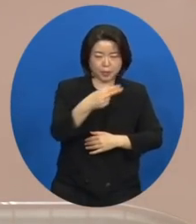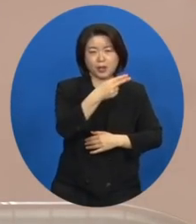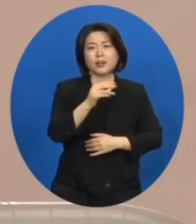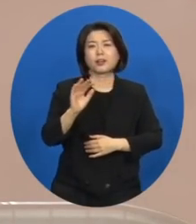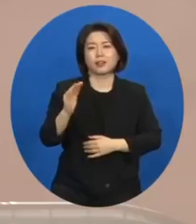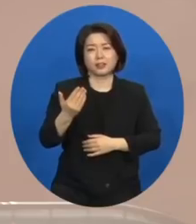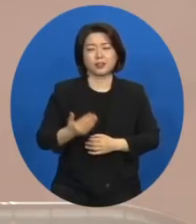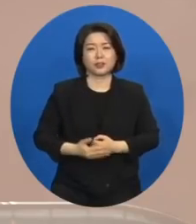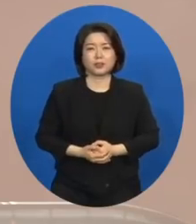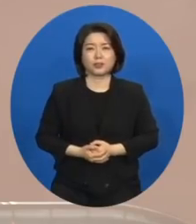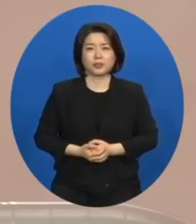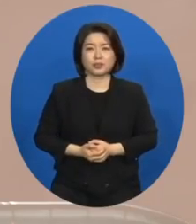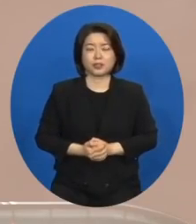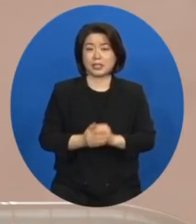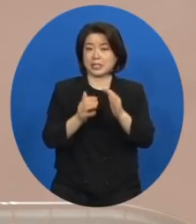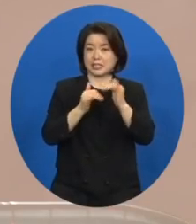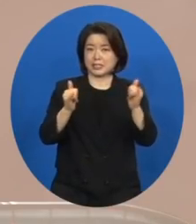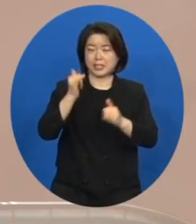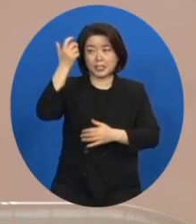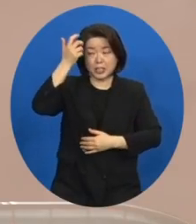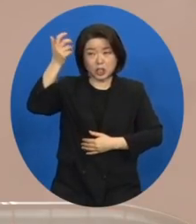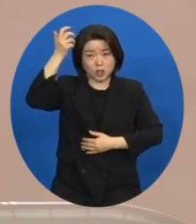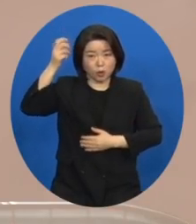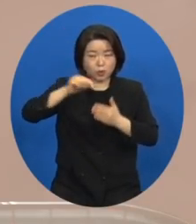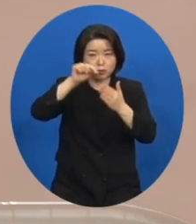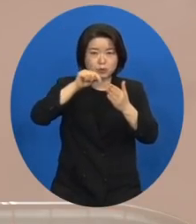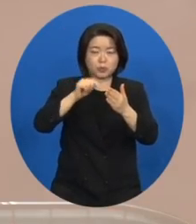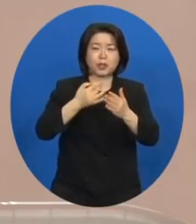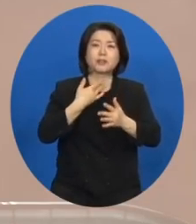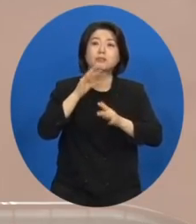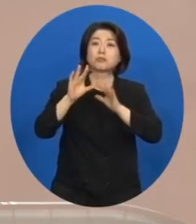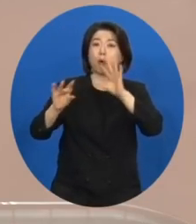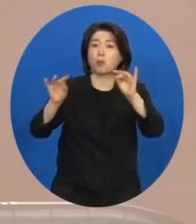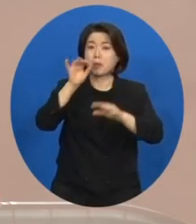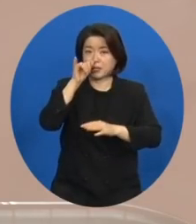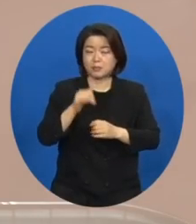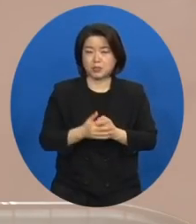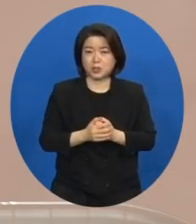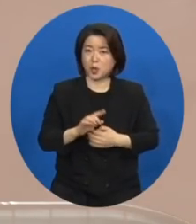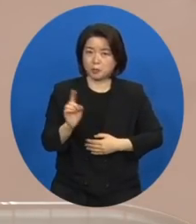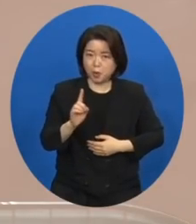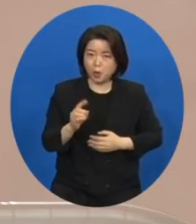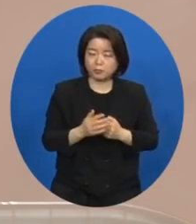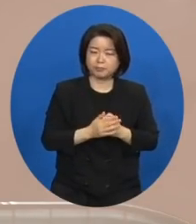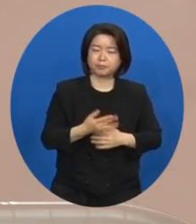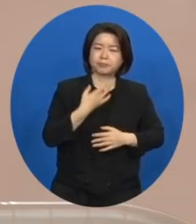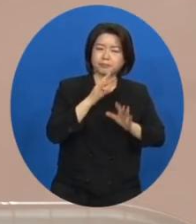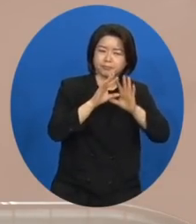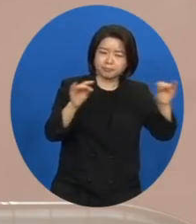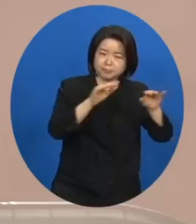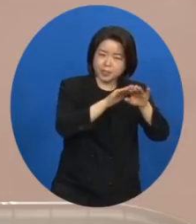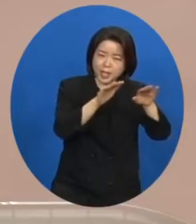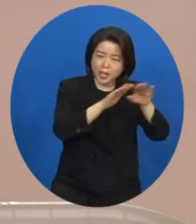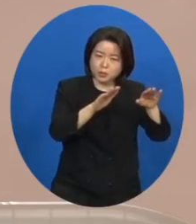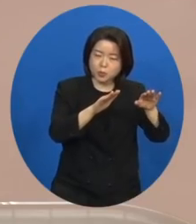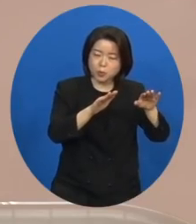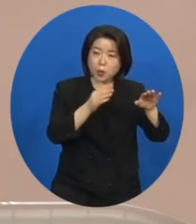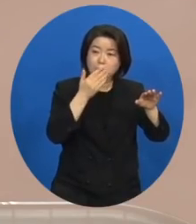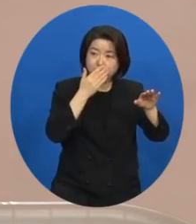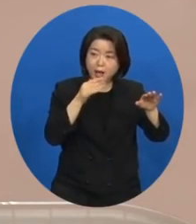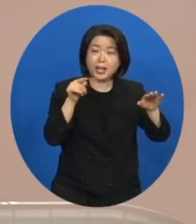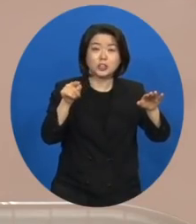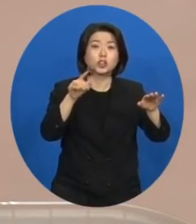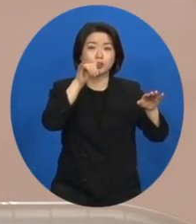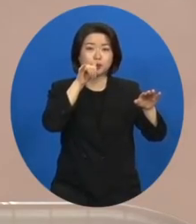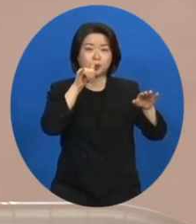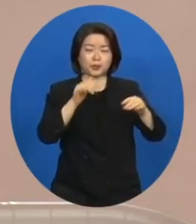겁니다 인간의 영혼에 는 목마름이 있습니다 목마름 있다는 것은 그래서 갈증을 해소할 수 있는 것이 있다는 뜻이기도